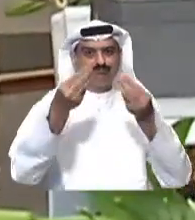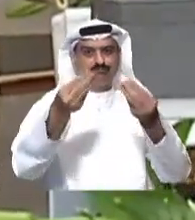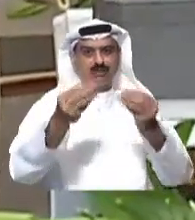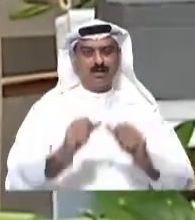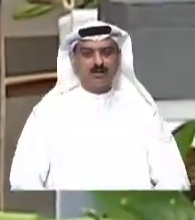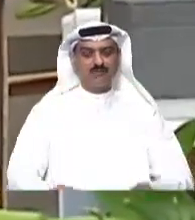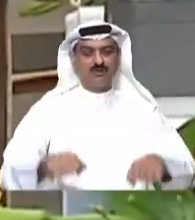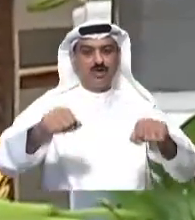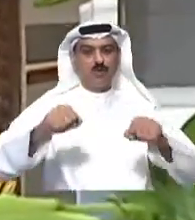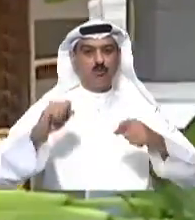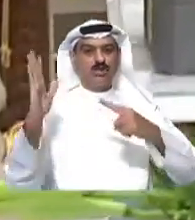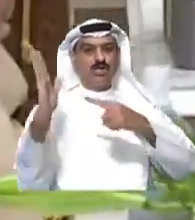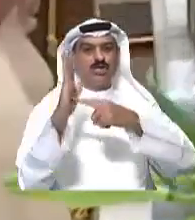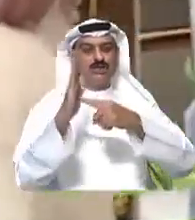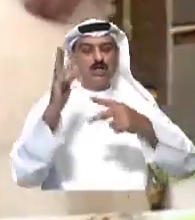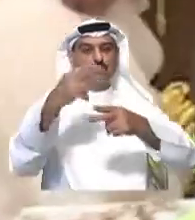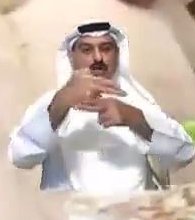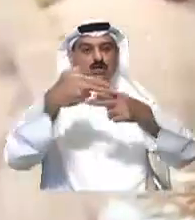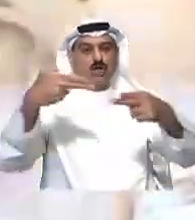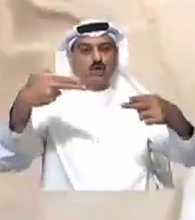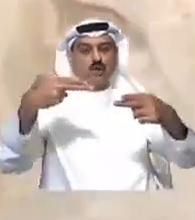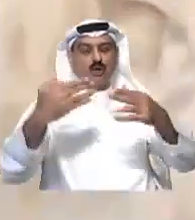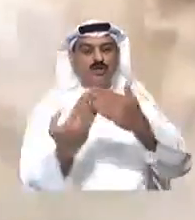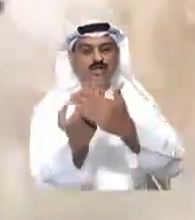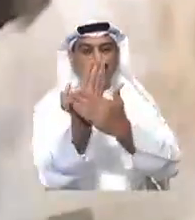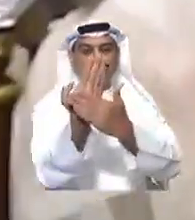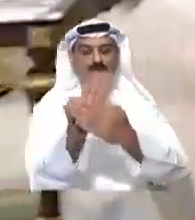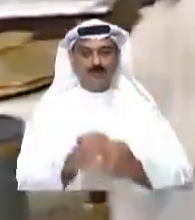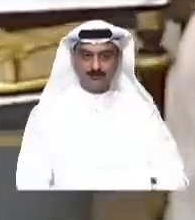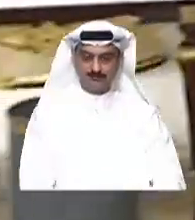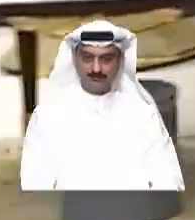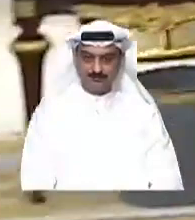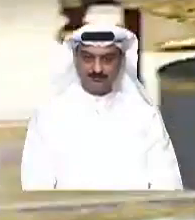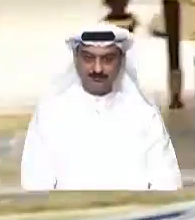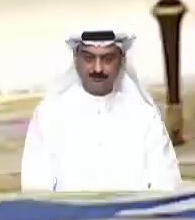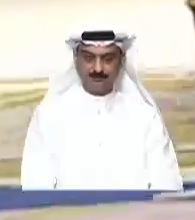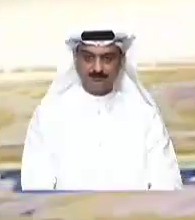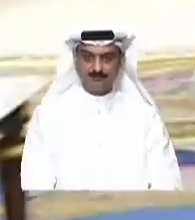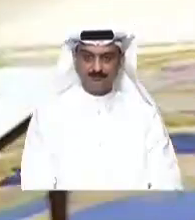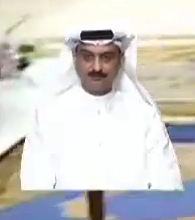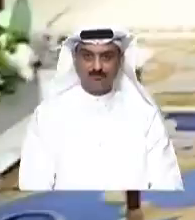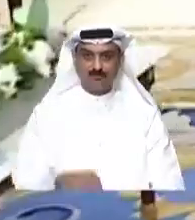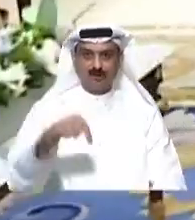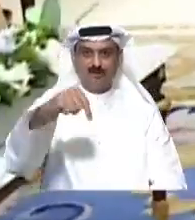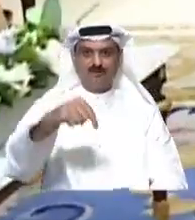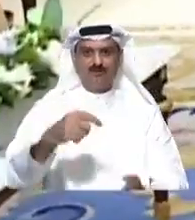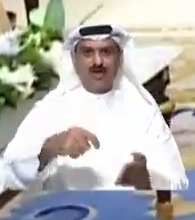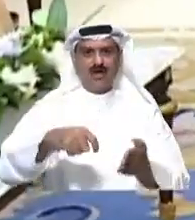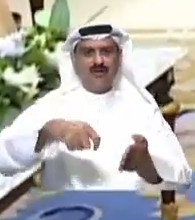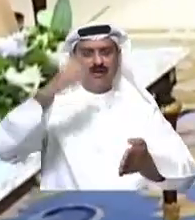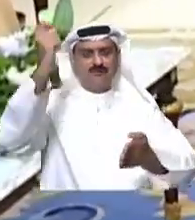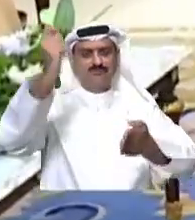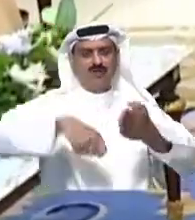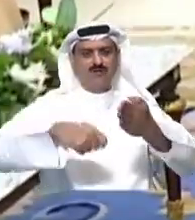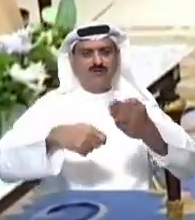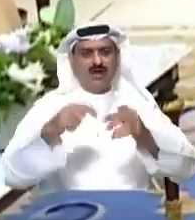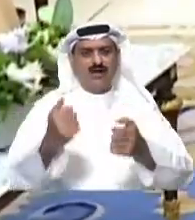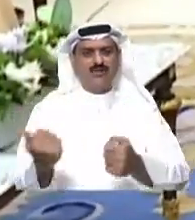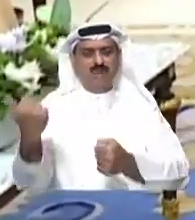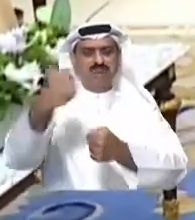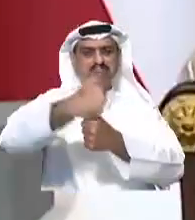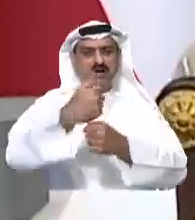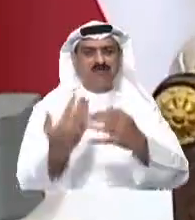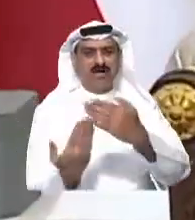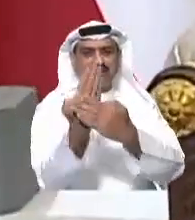جامعة الكويت الأستاذ الدكتور يوسف محمد الرومي، وذلك بمناسبة تعيينه بمنصبه الجديد. هذا